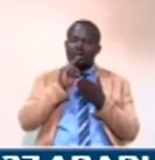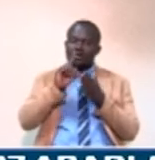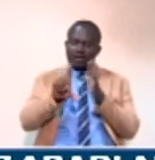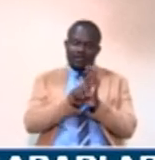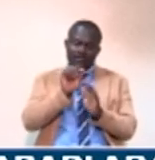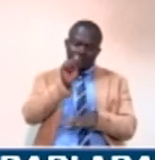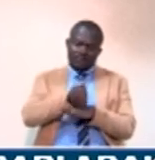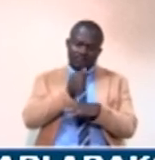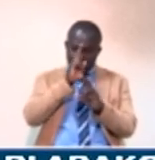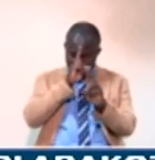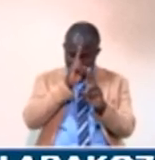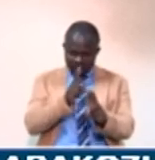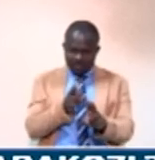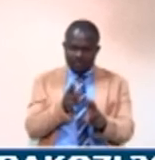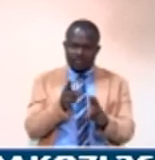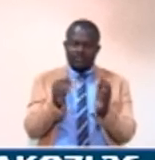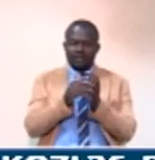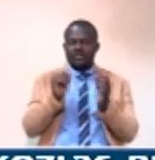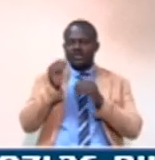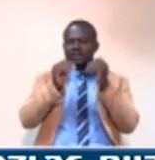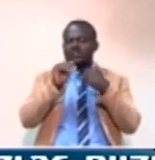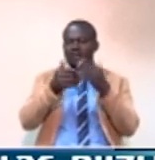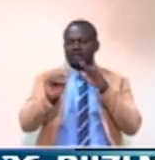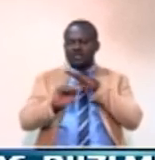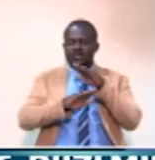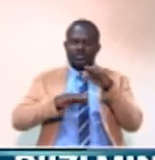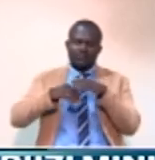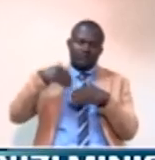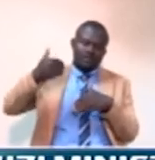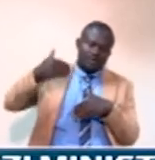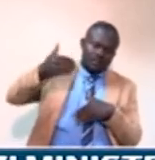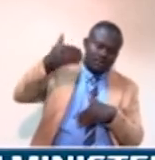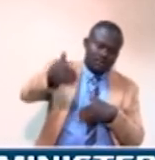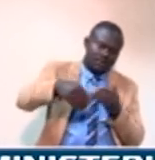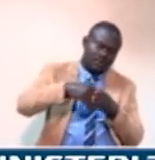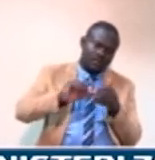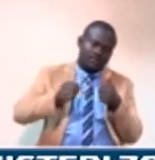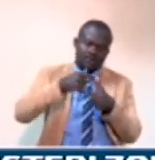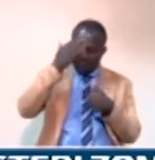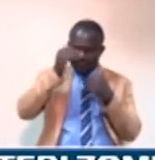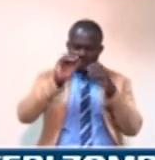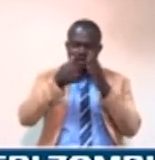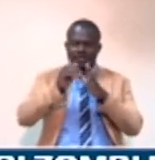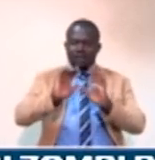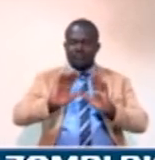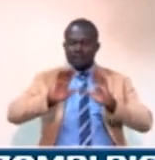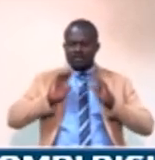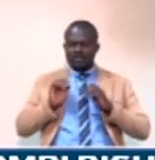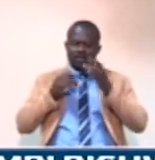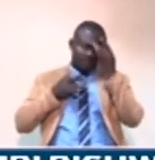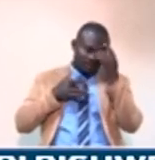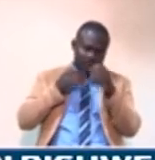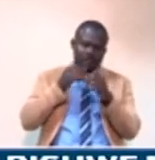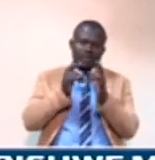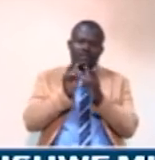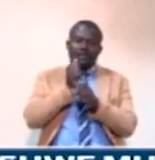yashyizweho yubahirizwa. Dufite izindi nzego z'ibanze zihora ku ruhembe kugira ngo zirwanye kino cyorezo. Hari inama zikorerwa